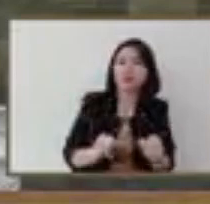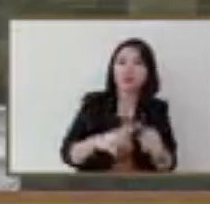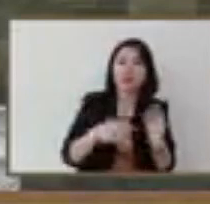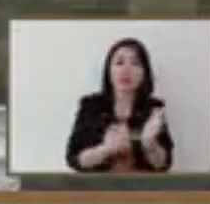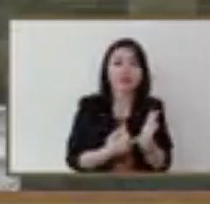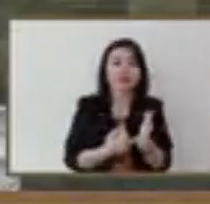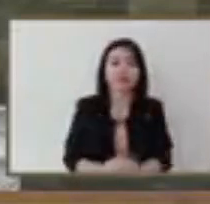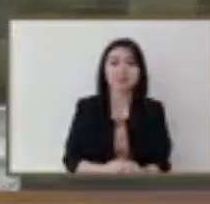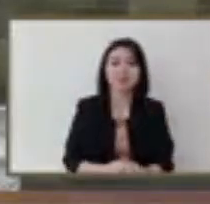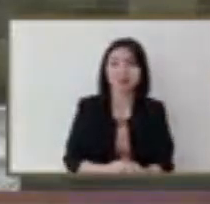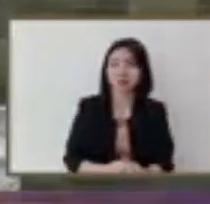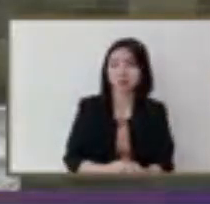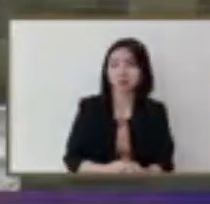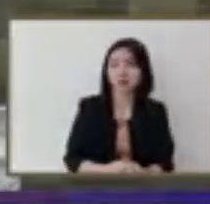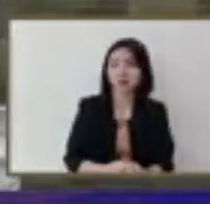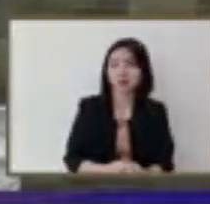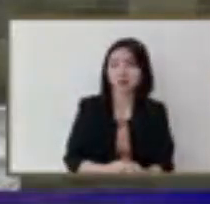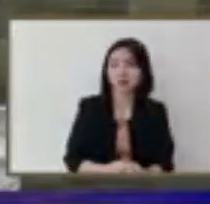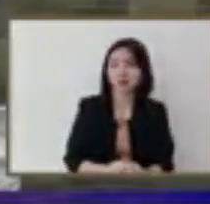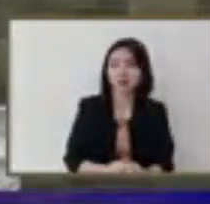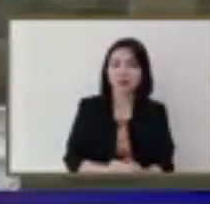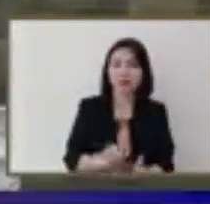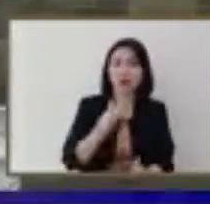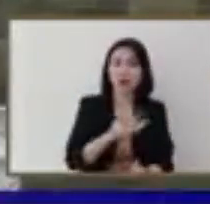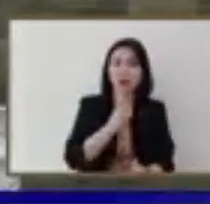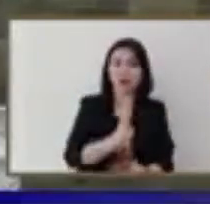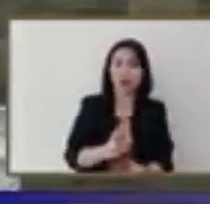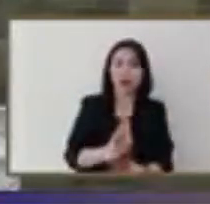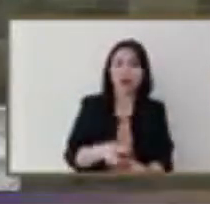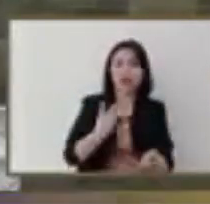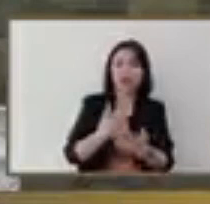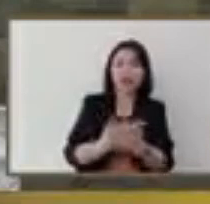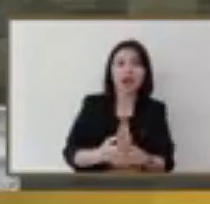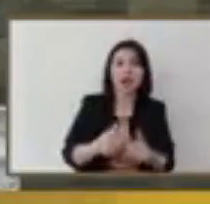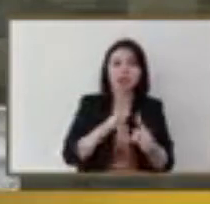be granted to be destroyed.